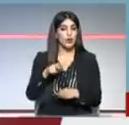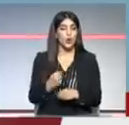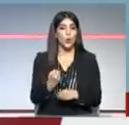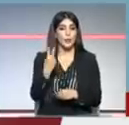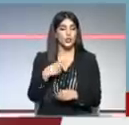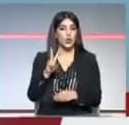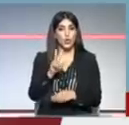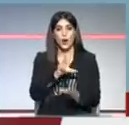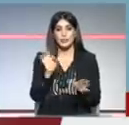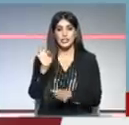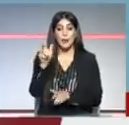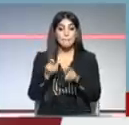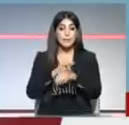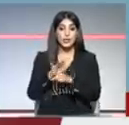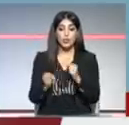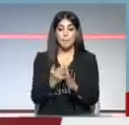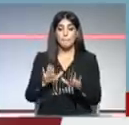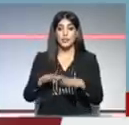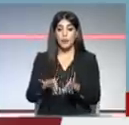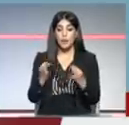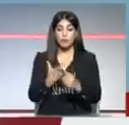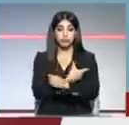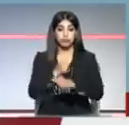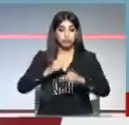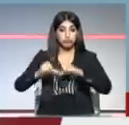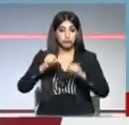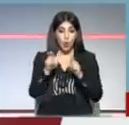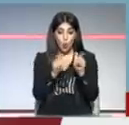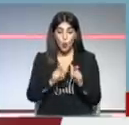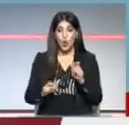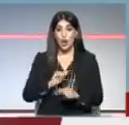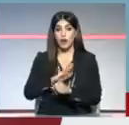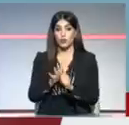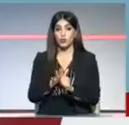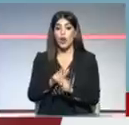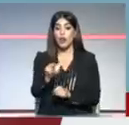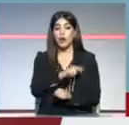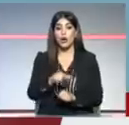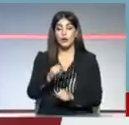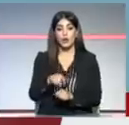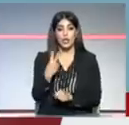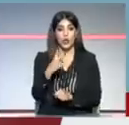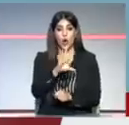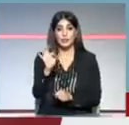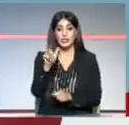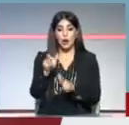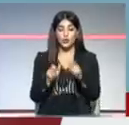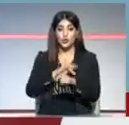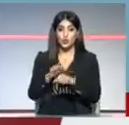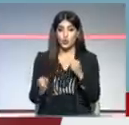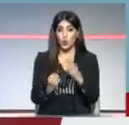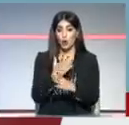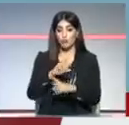وخمسين اصابه بعد كشف نتائج تحرير التقصي عن الفيروس وجود اثنتين وخمسين اصابه جديده